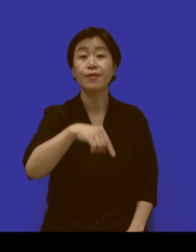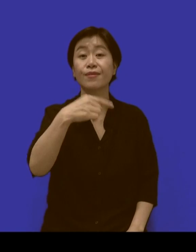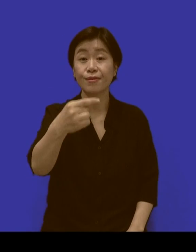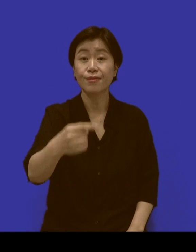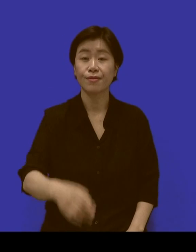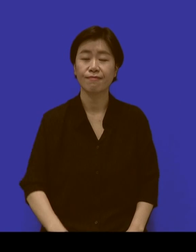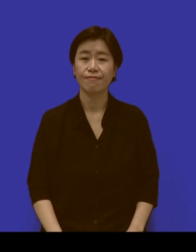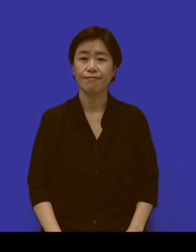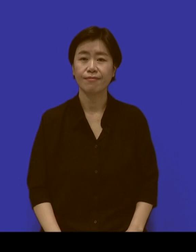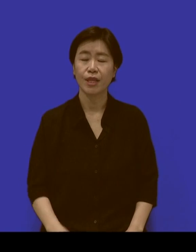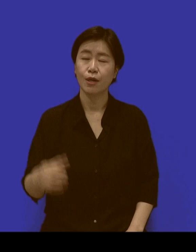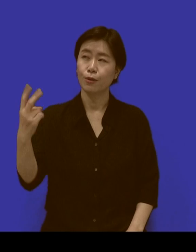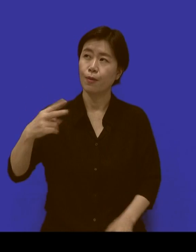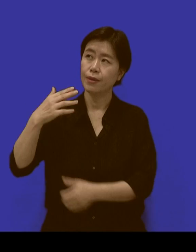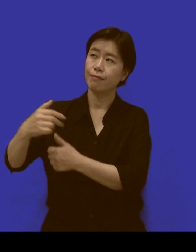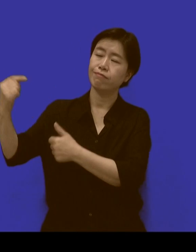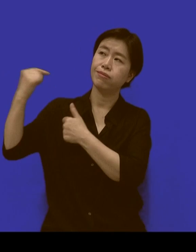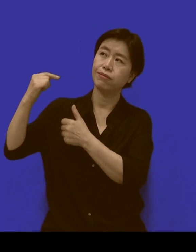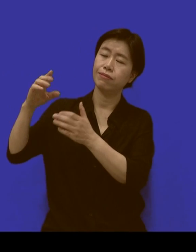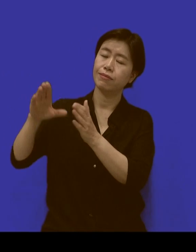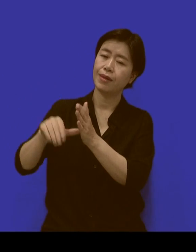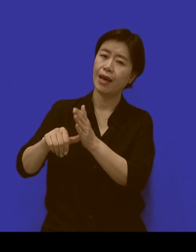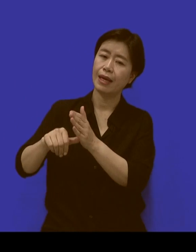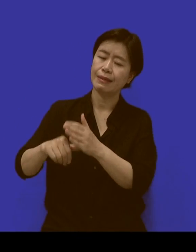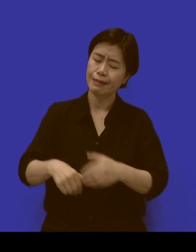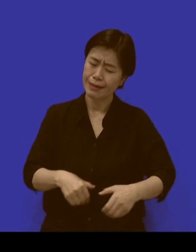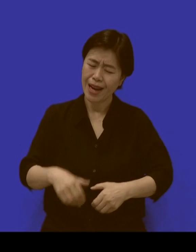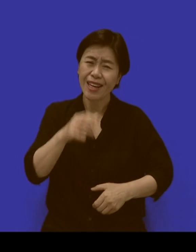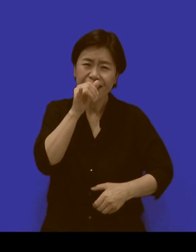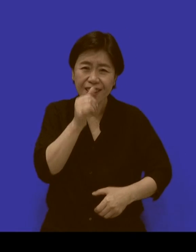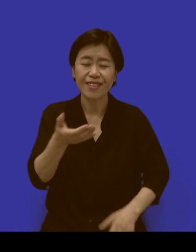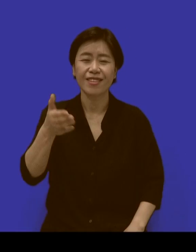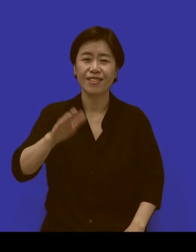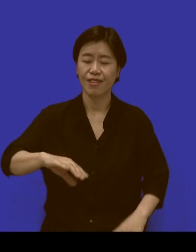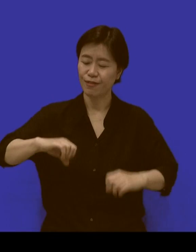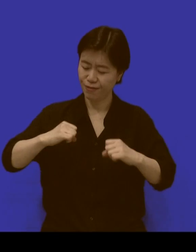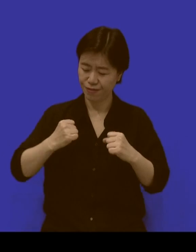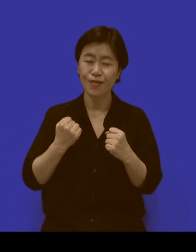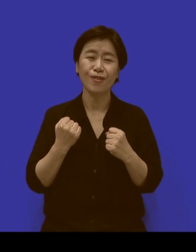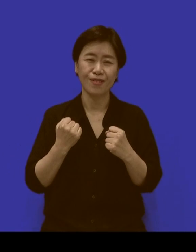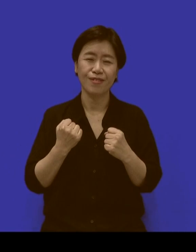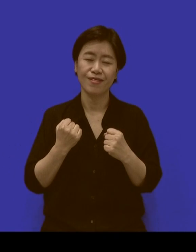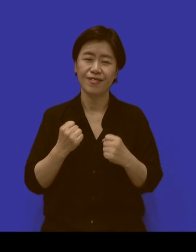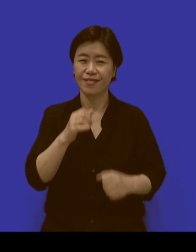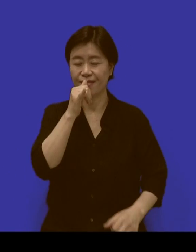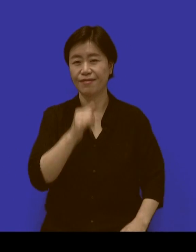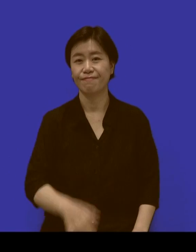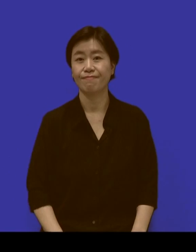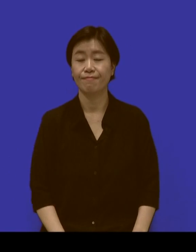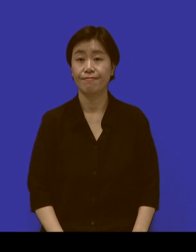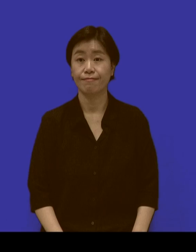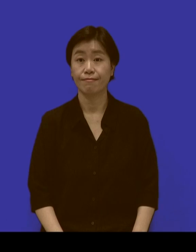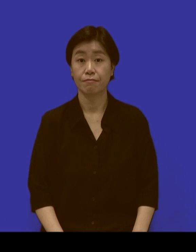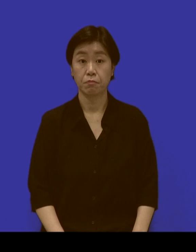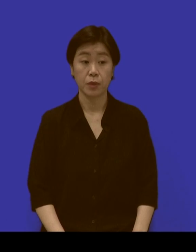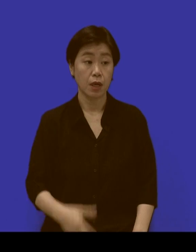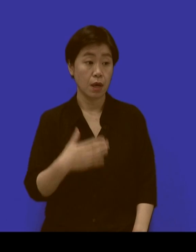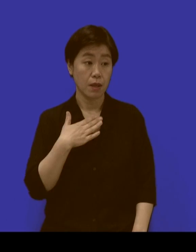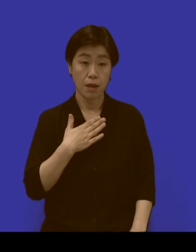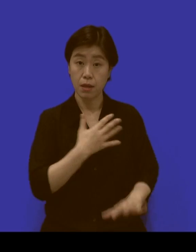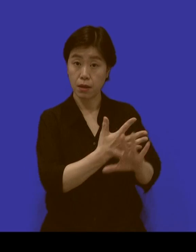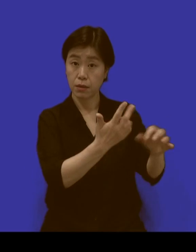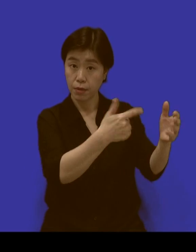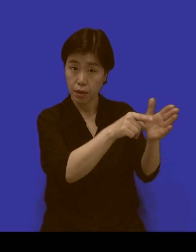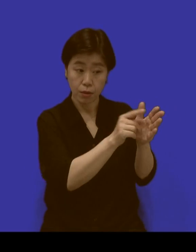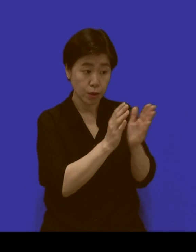좀 머뭇거리다가도 그래 순종해야겠다. 그러니까 이게 분명히 다른 점은 우리가 누군가를 위해서 기도를 하는데